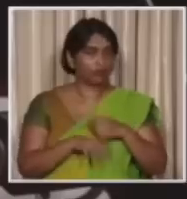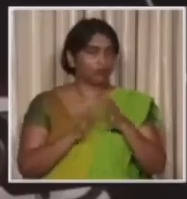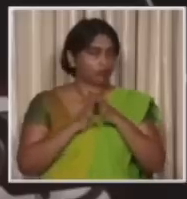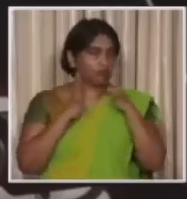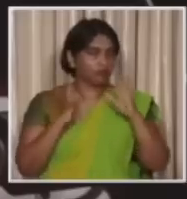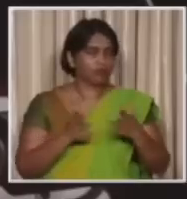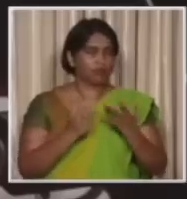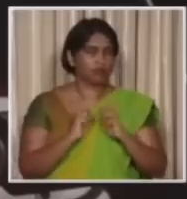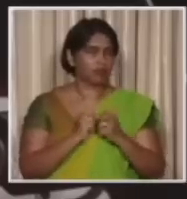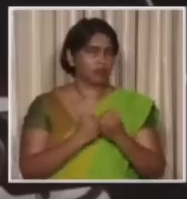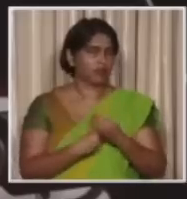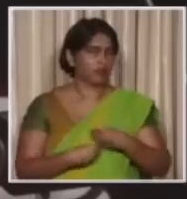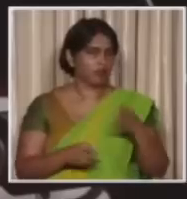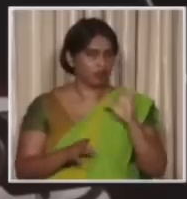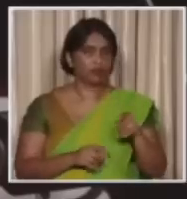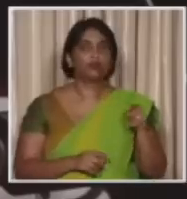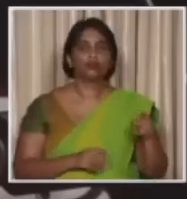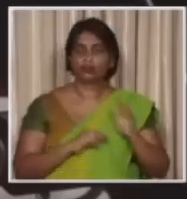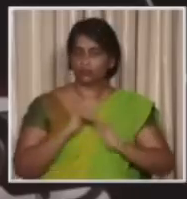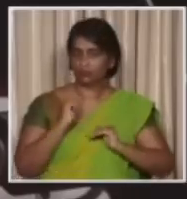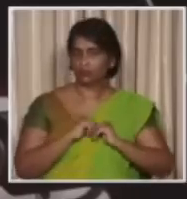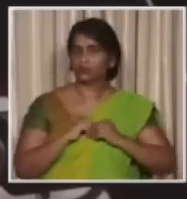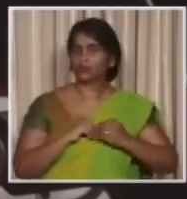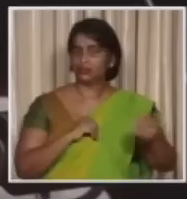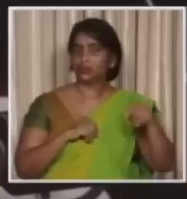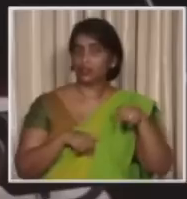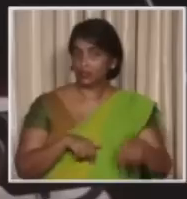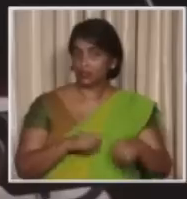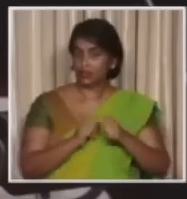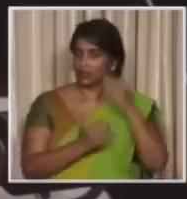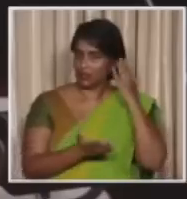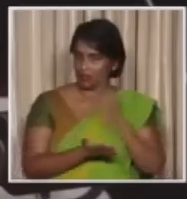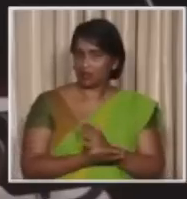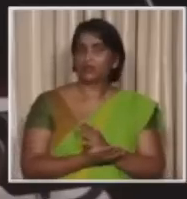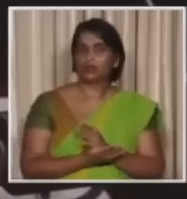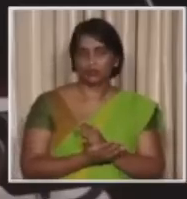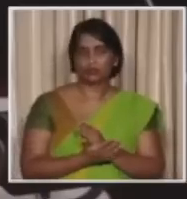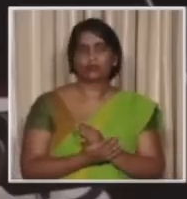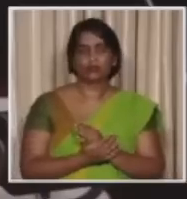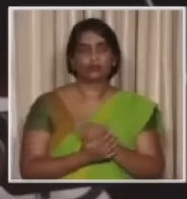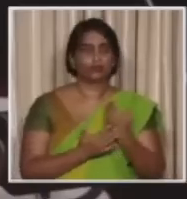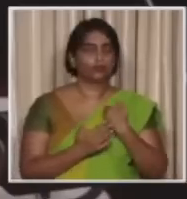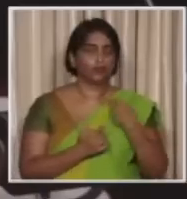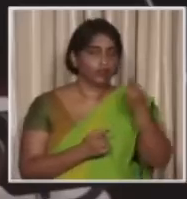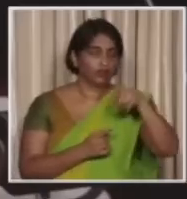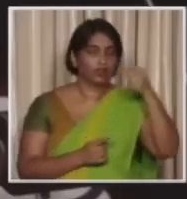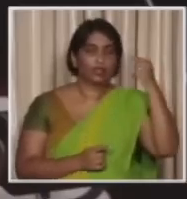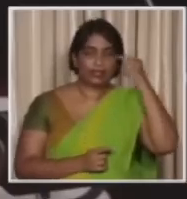ඊටමත් විනාශකාරී වෙන ක්‍රියා මාර්ගයක් අපි මෙතනින් නවත්වනවාද කියන එක ගැන අපි